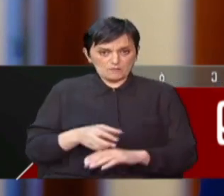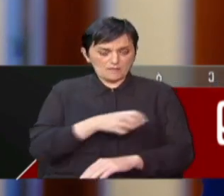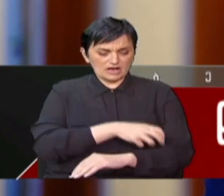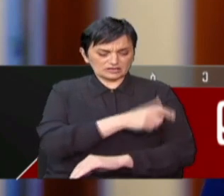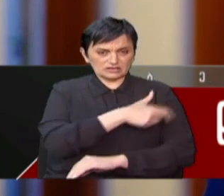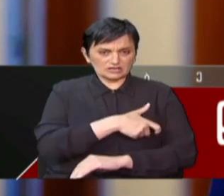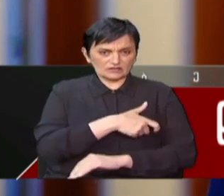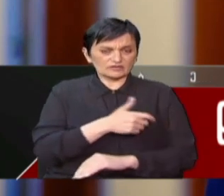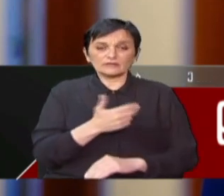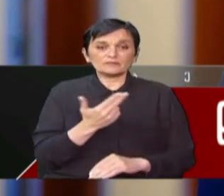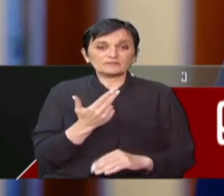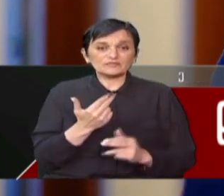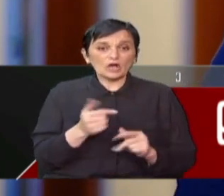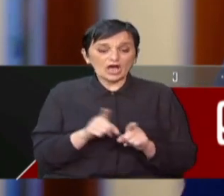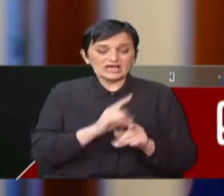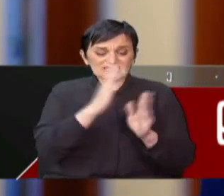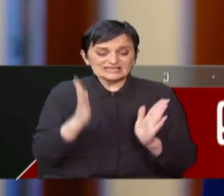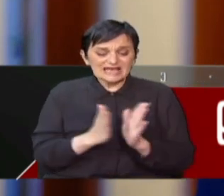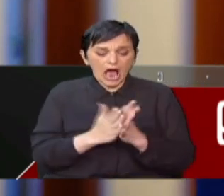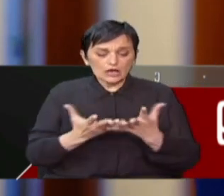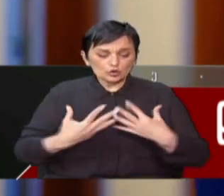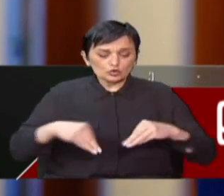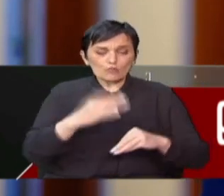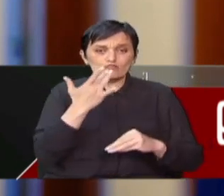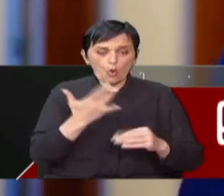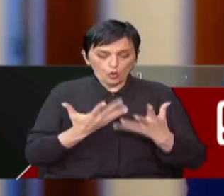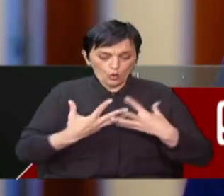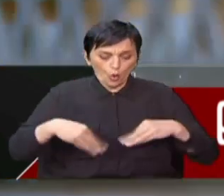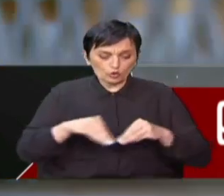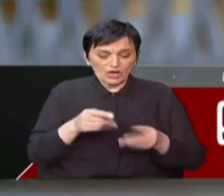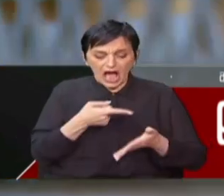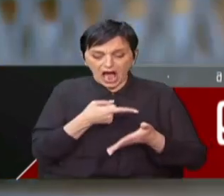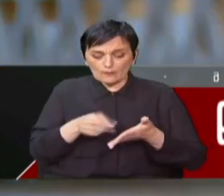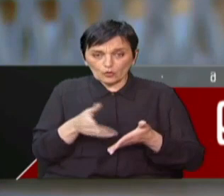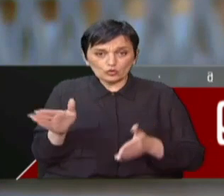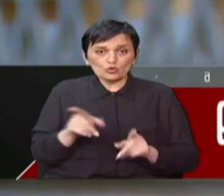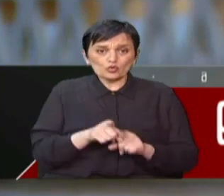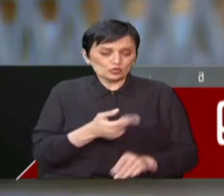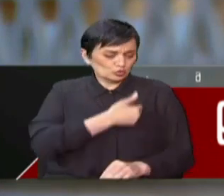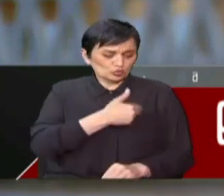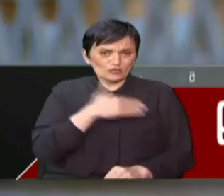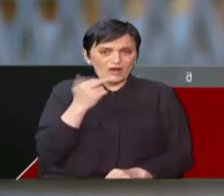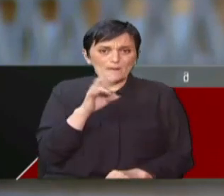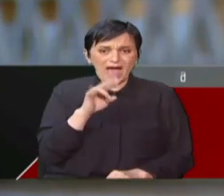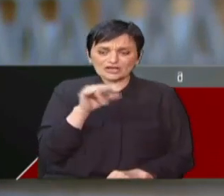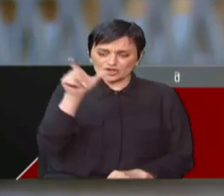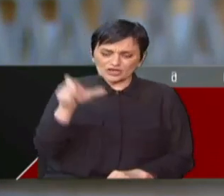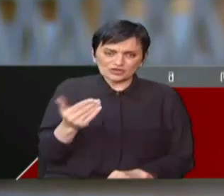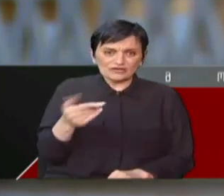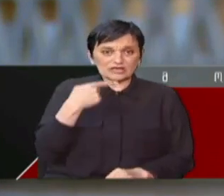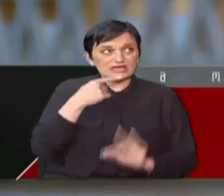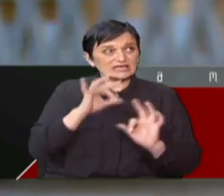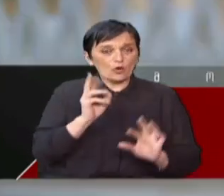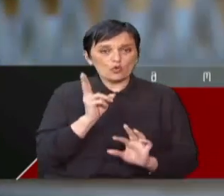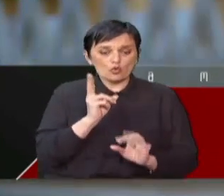და ახდენს ამ საერთო ოჯახიდან, პოლიტიკური ოჯახიდან ამორიცხვას. არც სურვილი მაქვს ახლა ლევან ბეჟაშვილის რაღაც